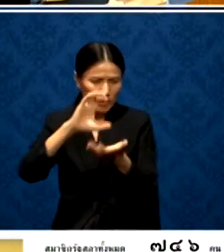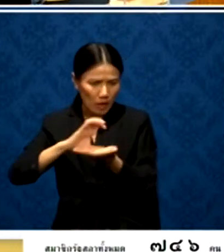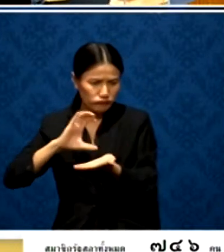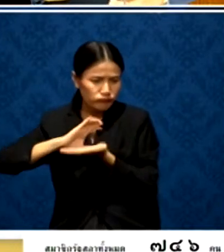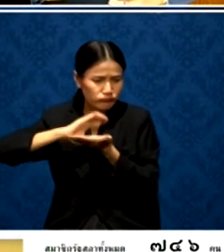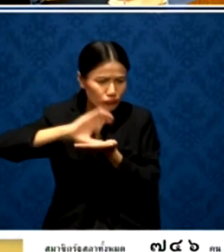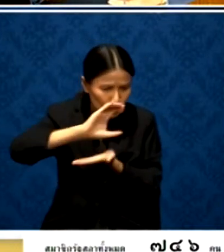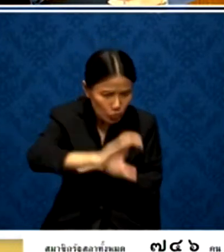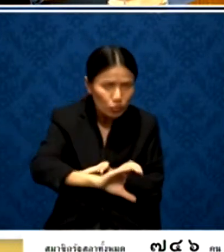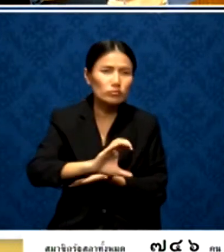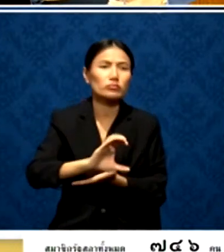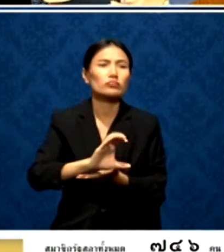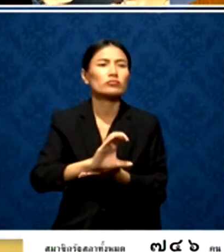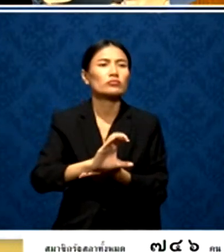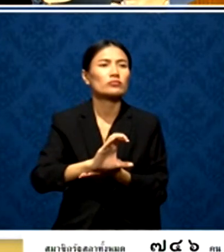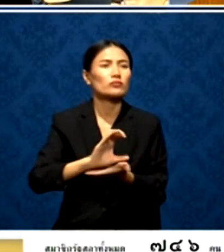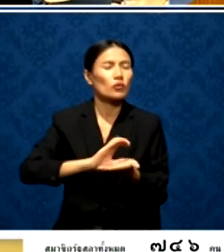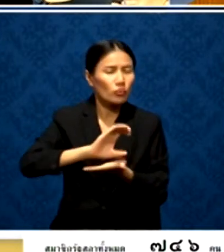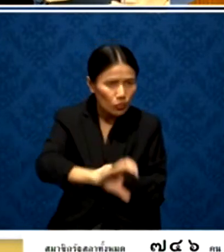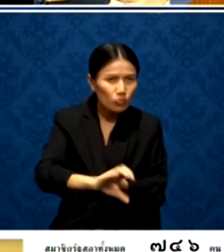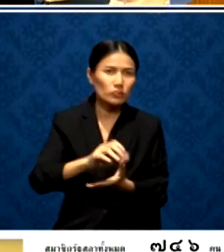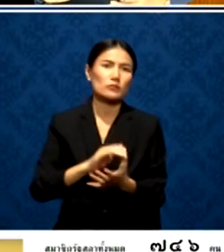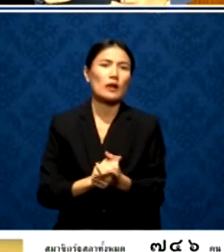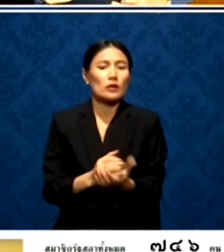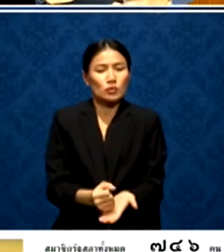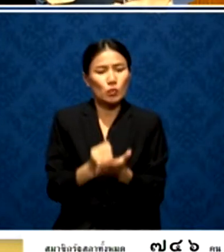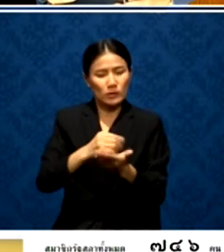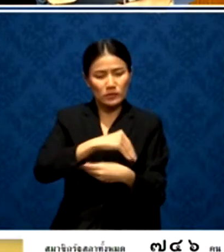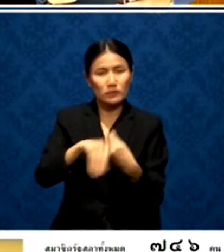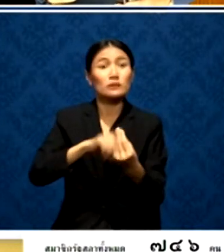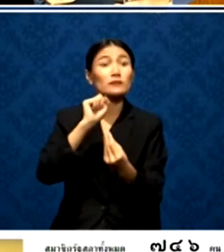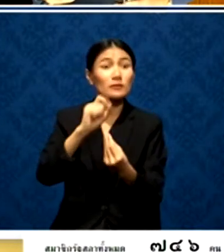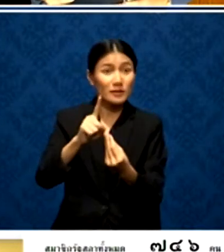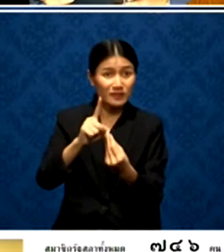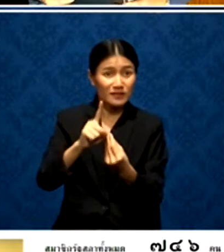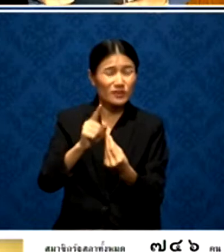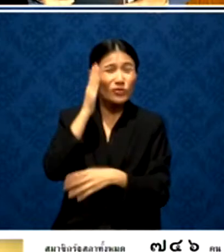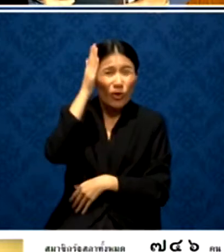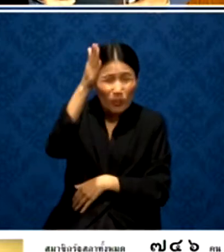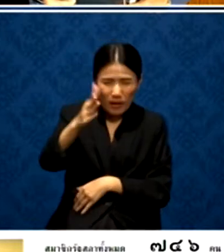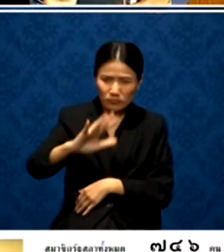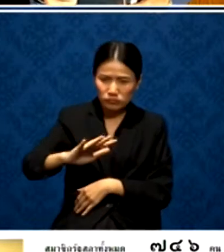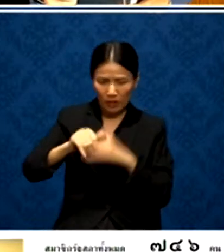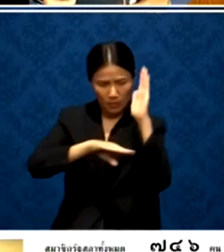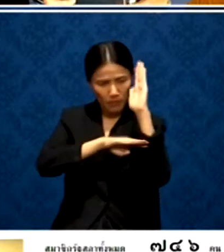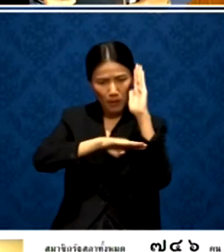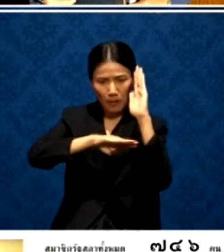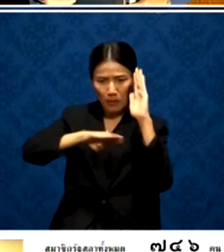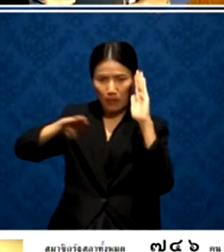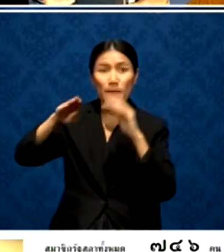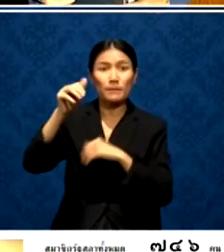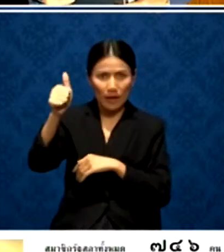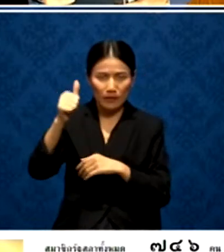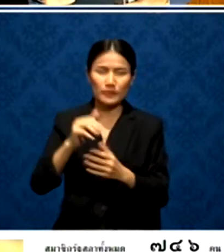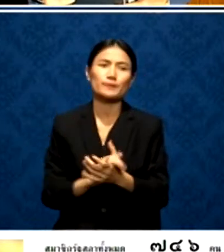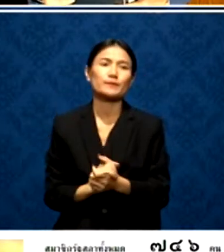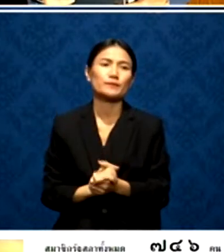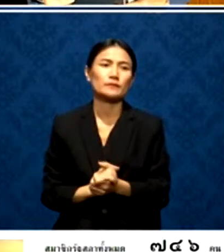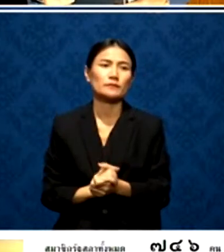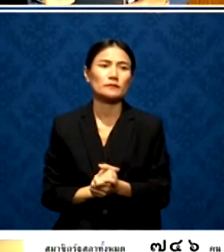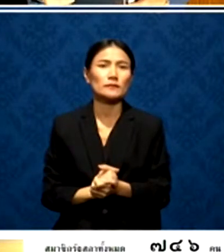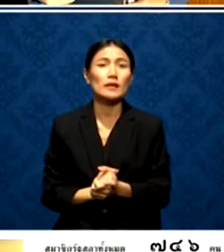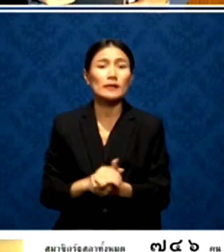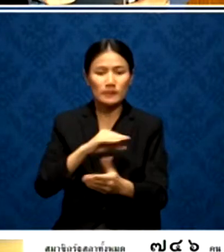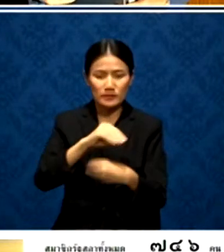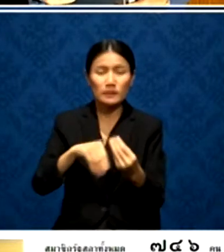าและวางรากฐานให้เศรษฐกิจในระยะยาวรัฐบาลจะส่งเสริมการพัฒนาเศรษฐกิจใ